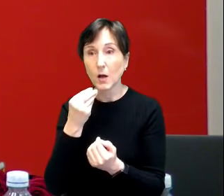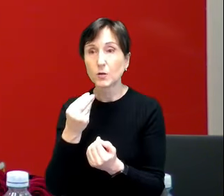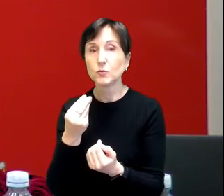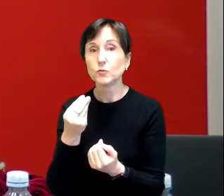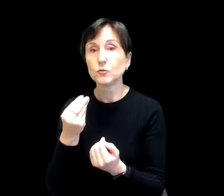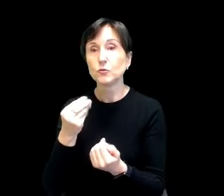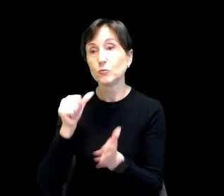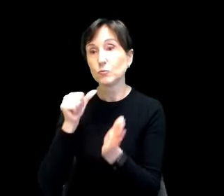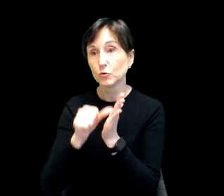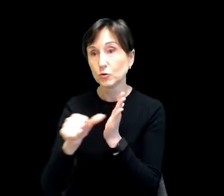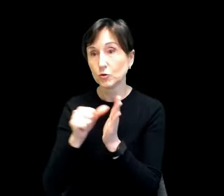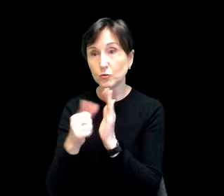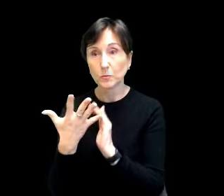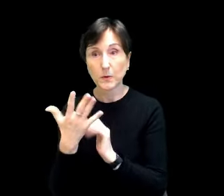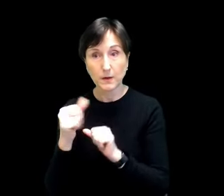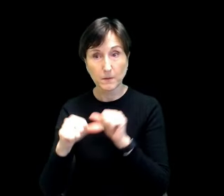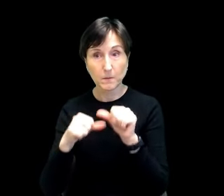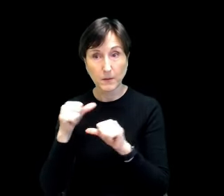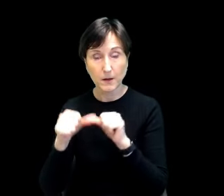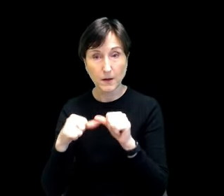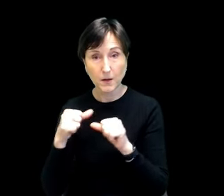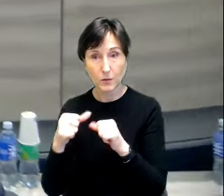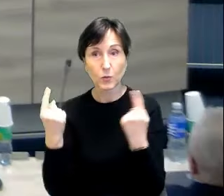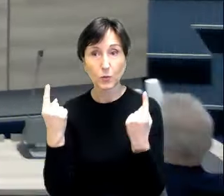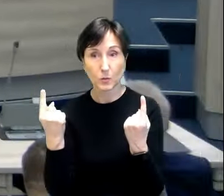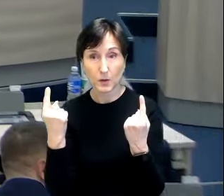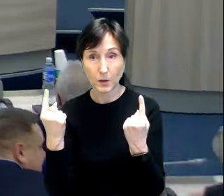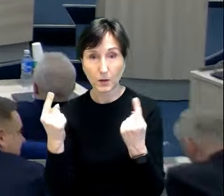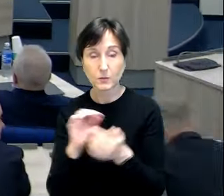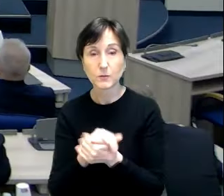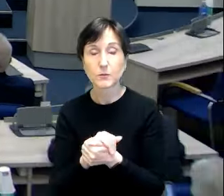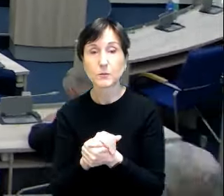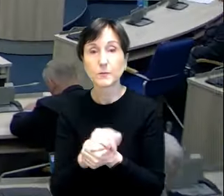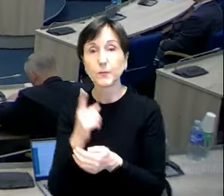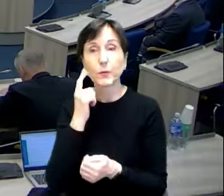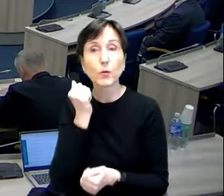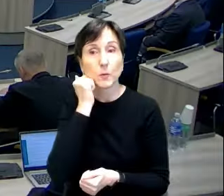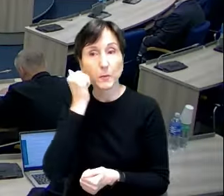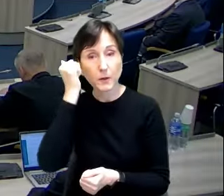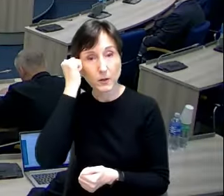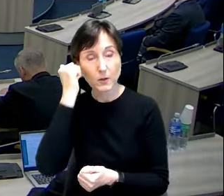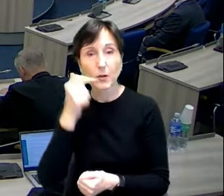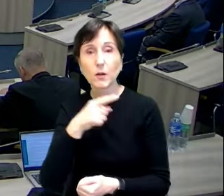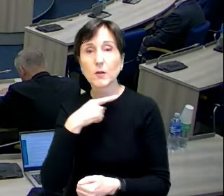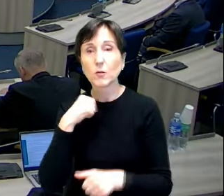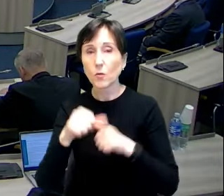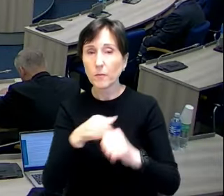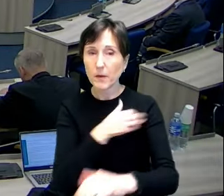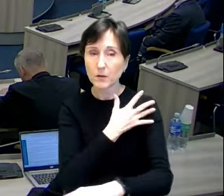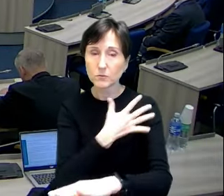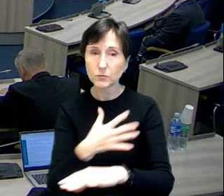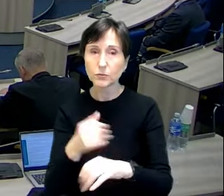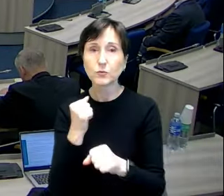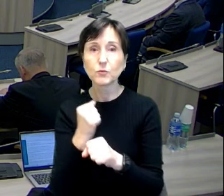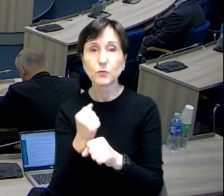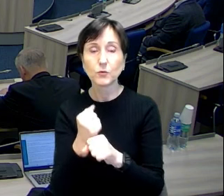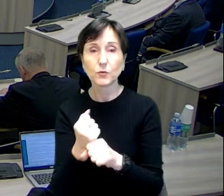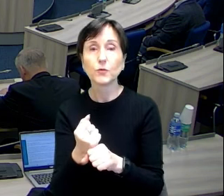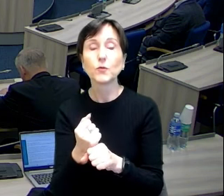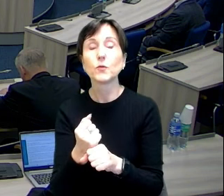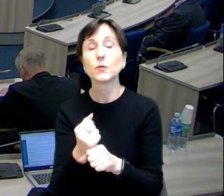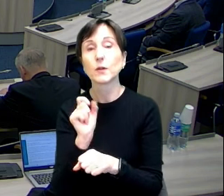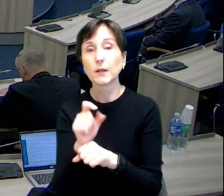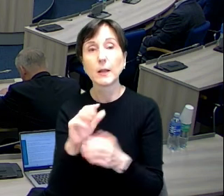65 metų ir noriu nuoširdžiai padėkot už ilgametį atsakingą darbą klaipėdos miesto savivaldybėje